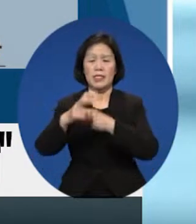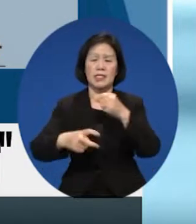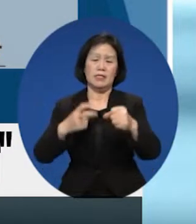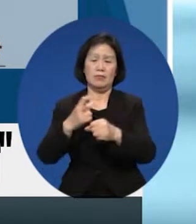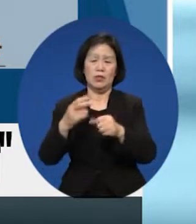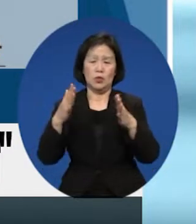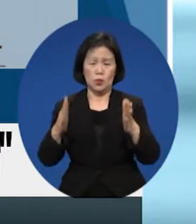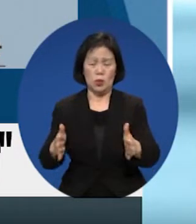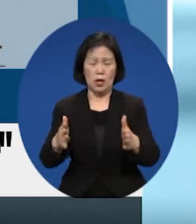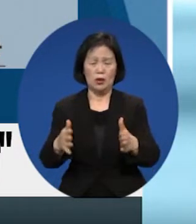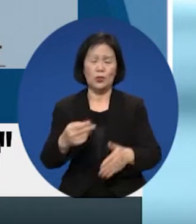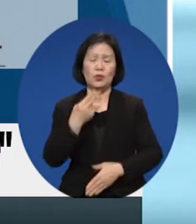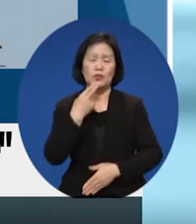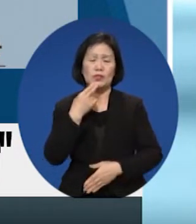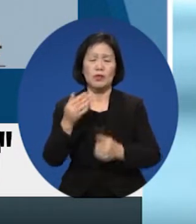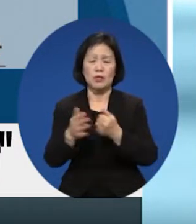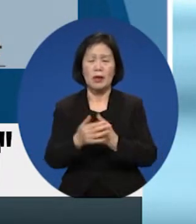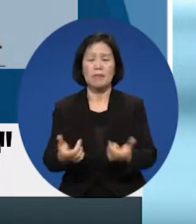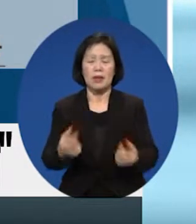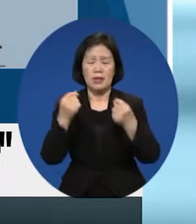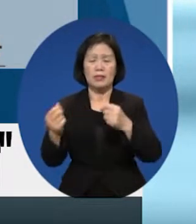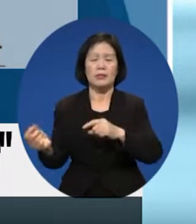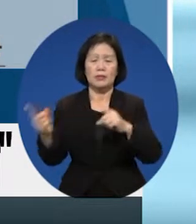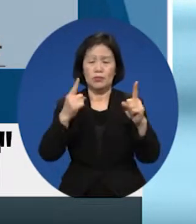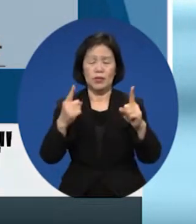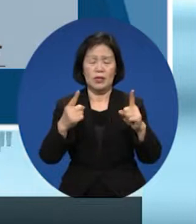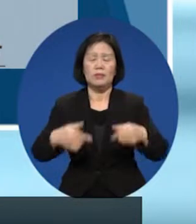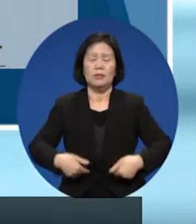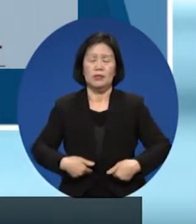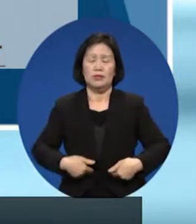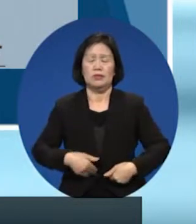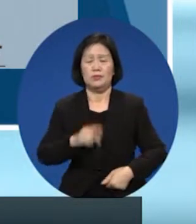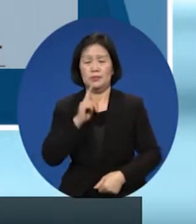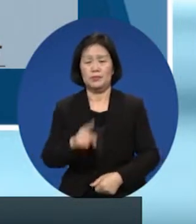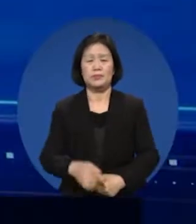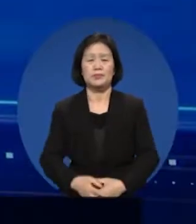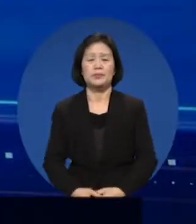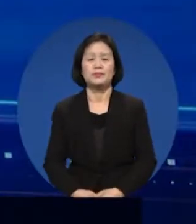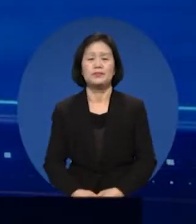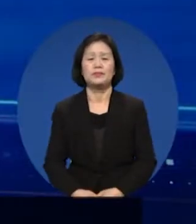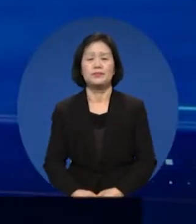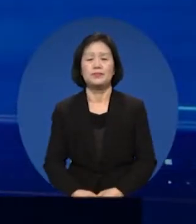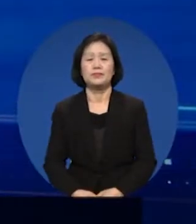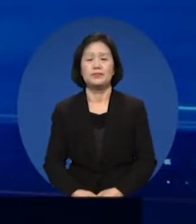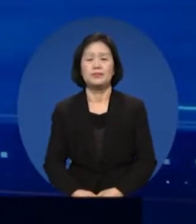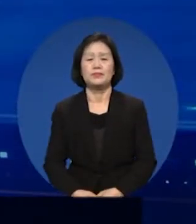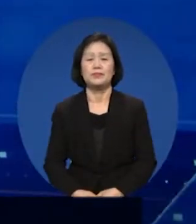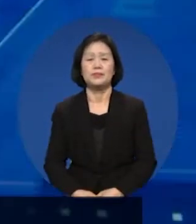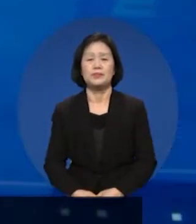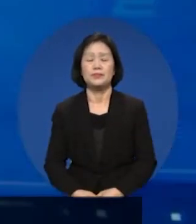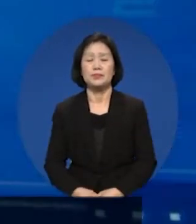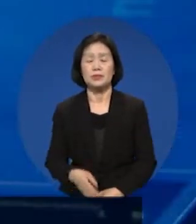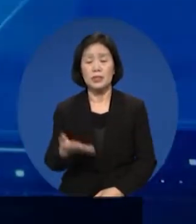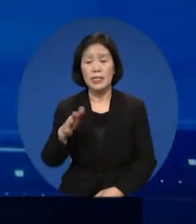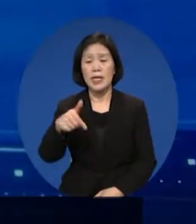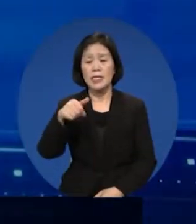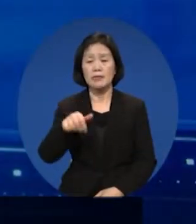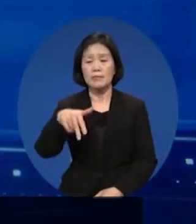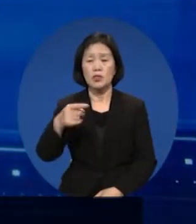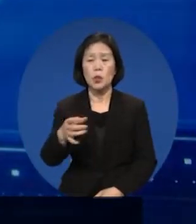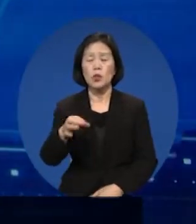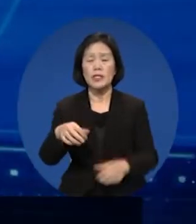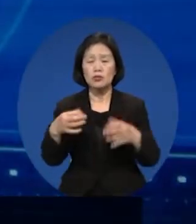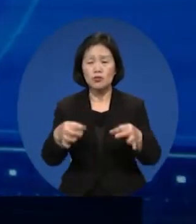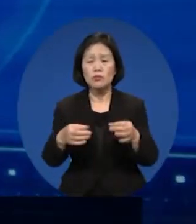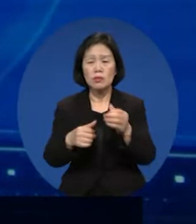그래서 빨리 지금 이건 정상화되어야 된다, 이렇게 생각하고 있습니다. 네, 필요성을 말씀을 해주셨는데, 그런데 김종인 국민의힘